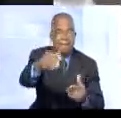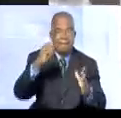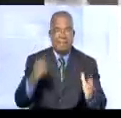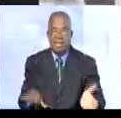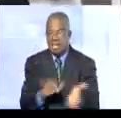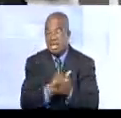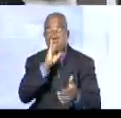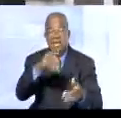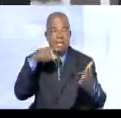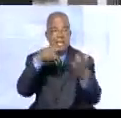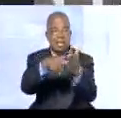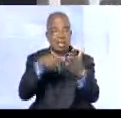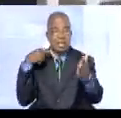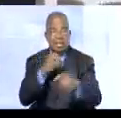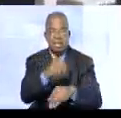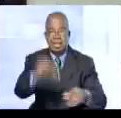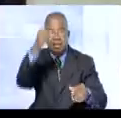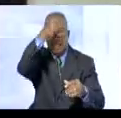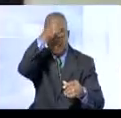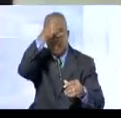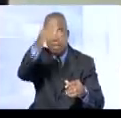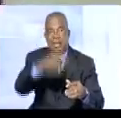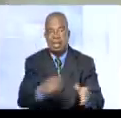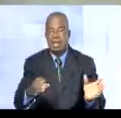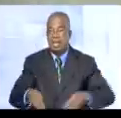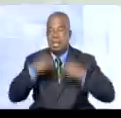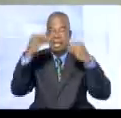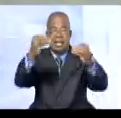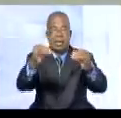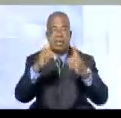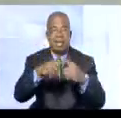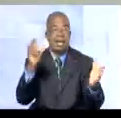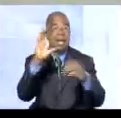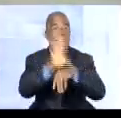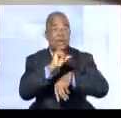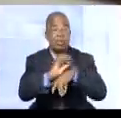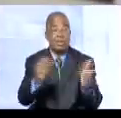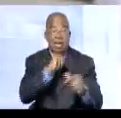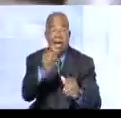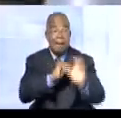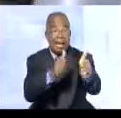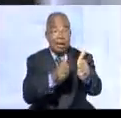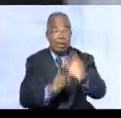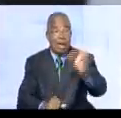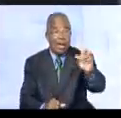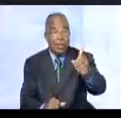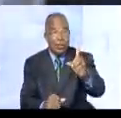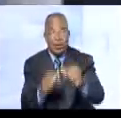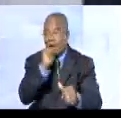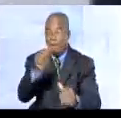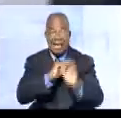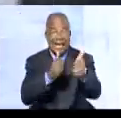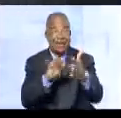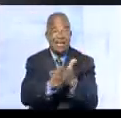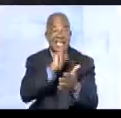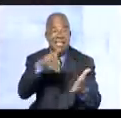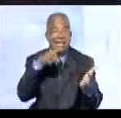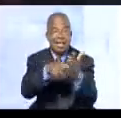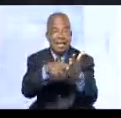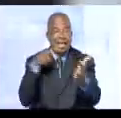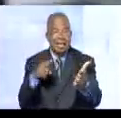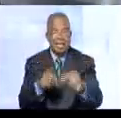de crédit octroyée par l'Inde à travers le groupe Exim Bank à la Côte d'Ivoire depuis 2006. Et lors de cette audience